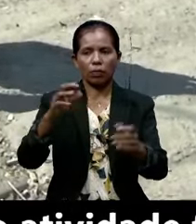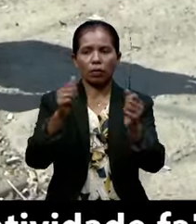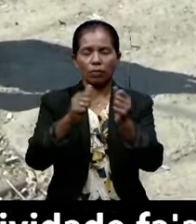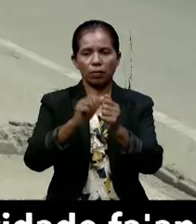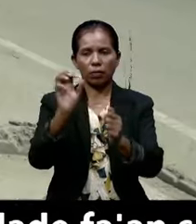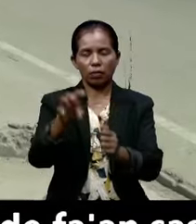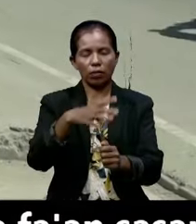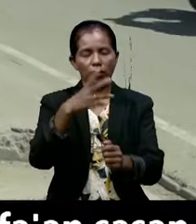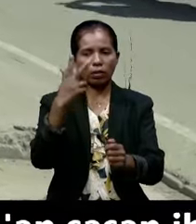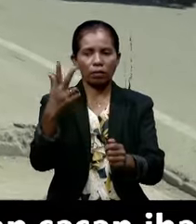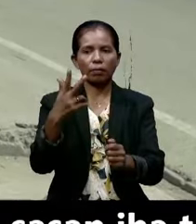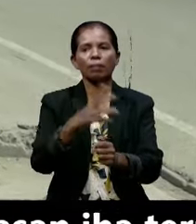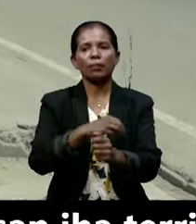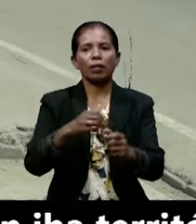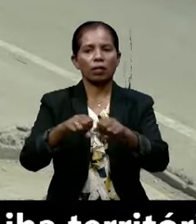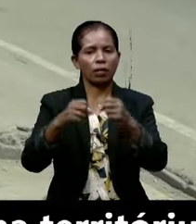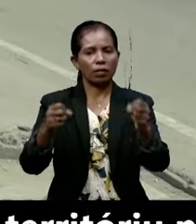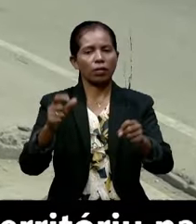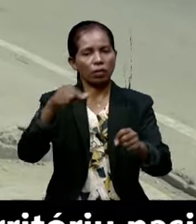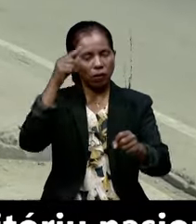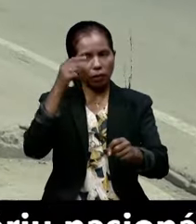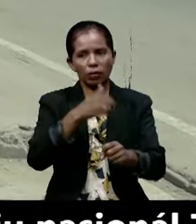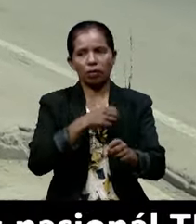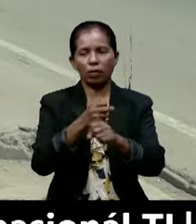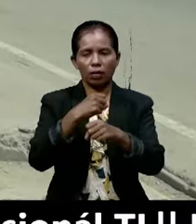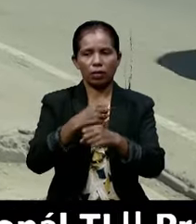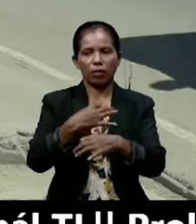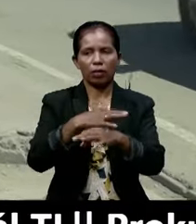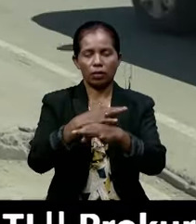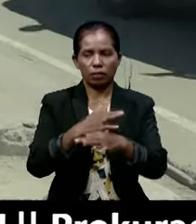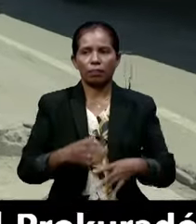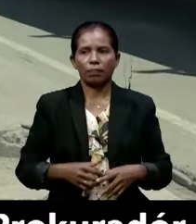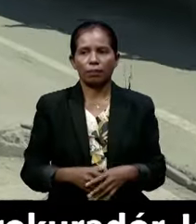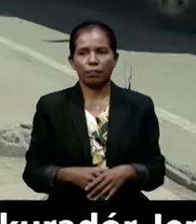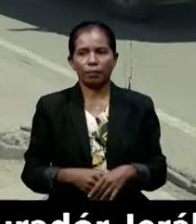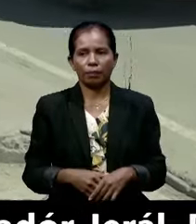usi numero ne balung atona mai be guvernu se dau kalo manutensang Abrong Amaral Ziamen.